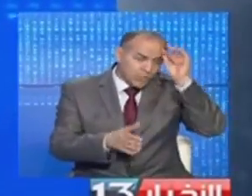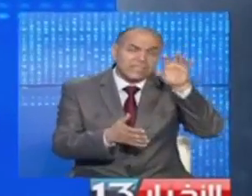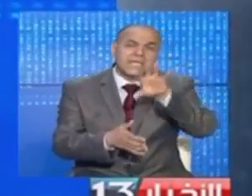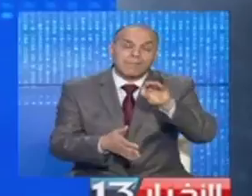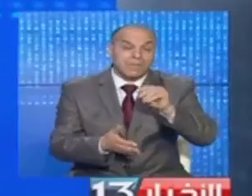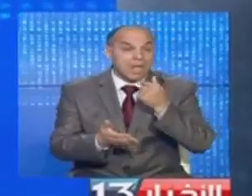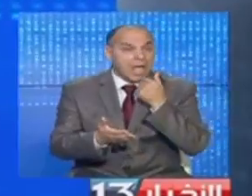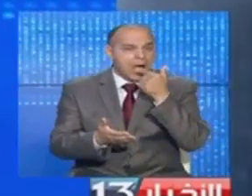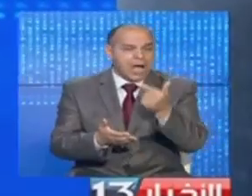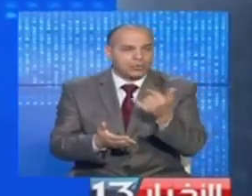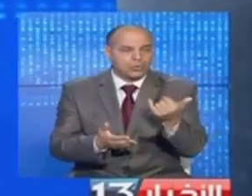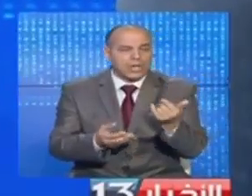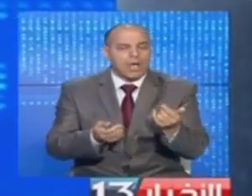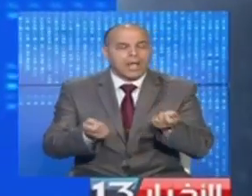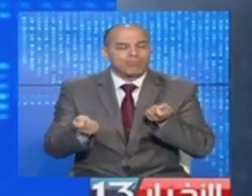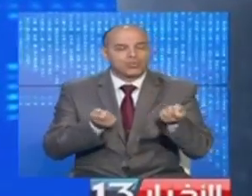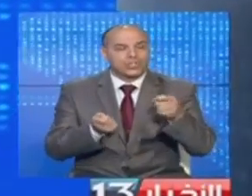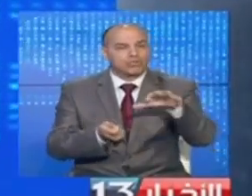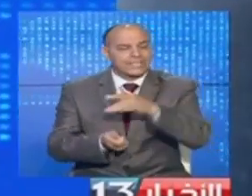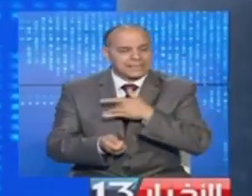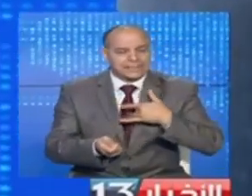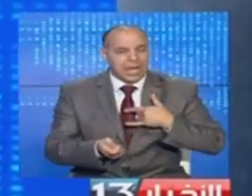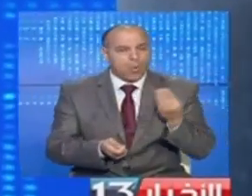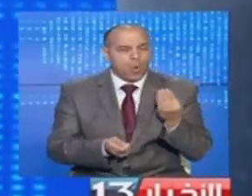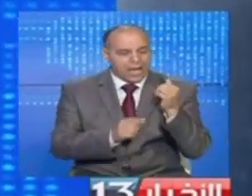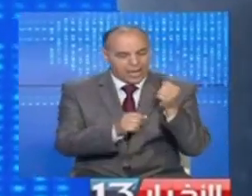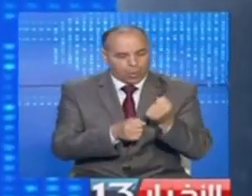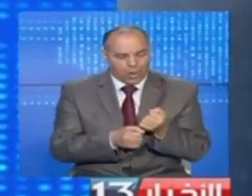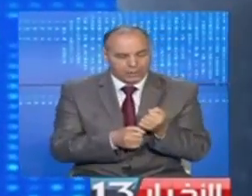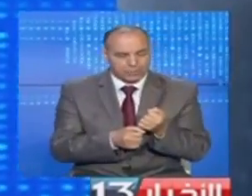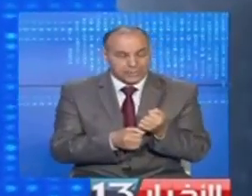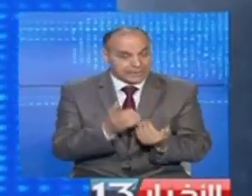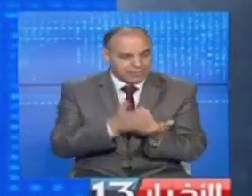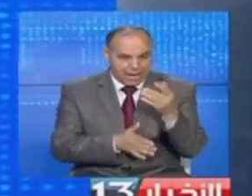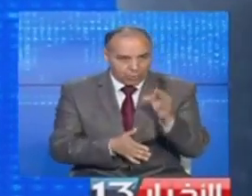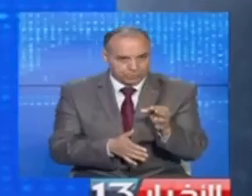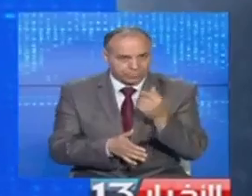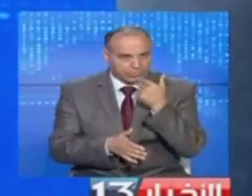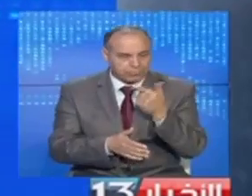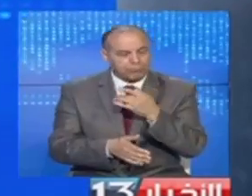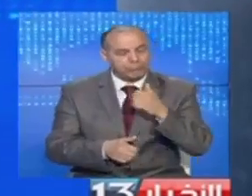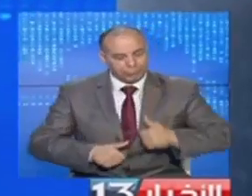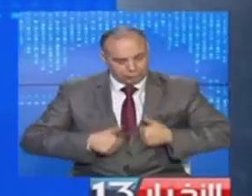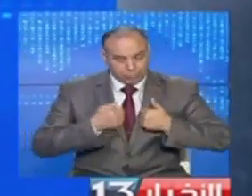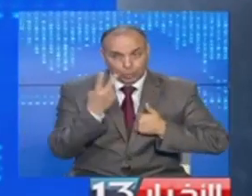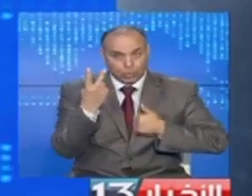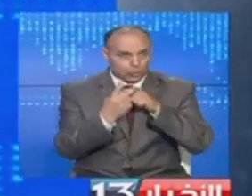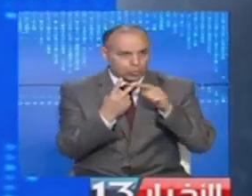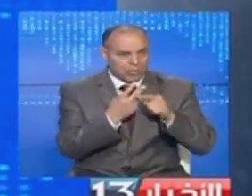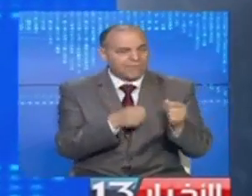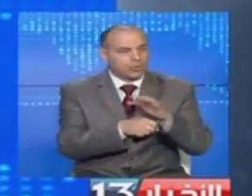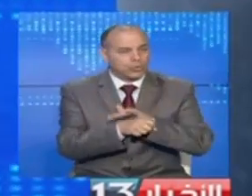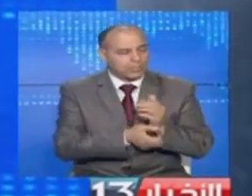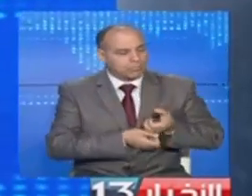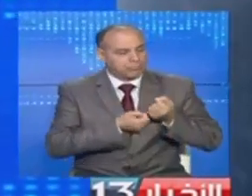التونسية، أعلن المدير الجهوي للصحة بالقيروان حمدي الحذري صباح اليوم شفاء حالتين من فيروس